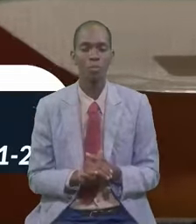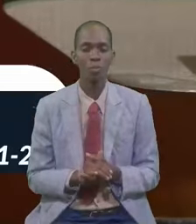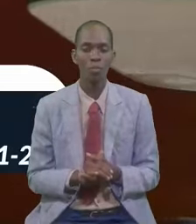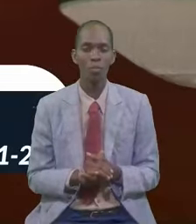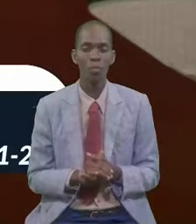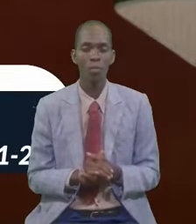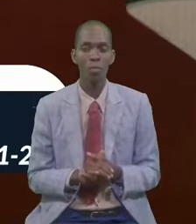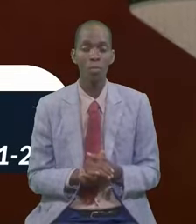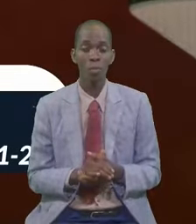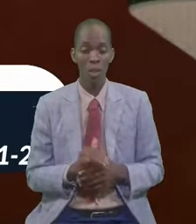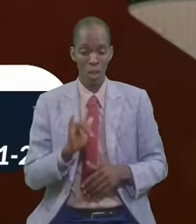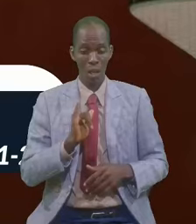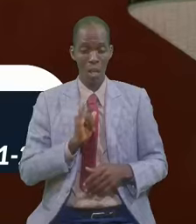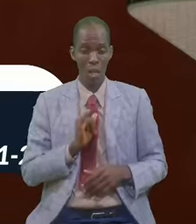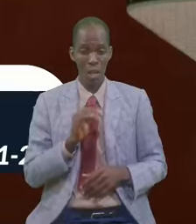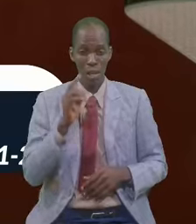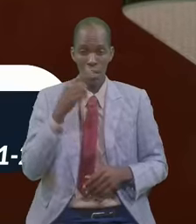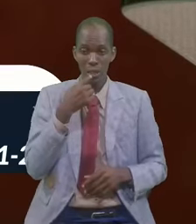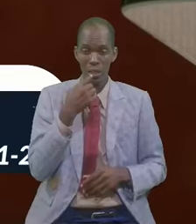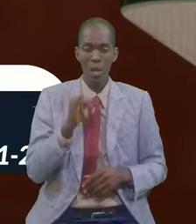Psaume 39,